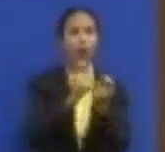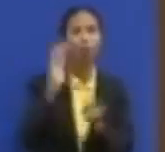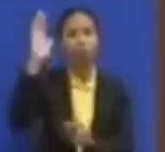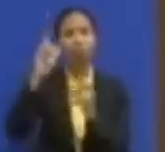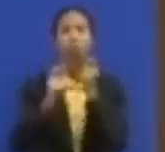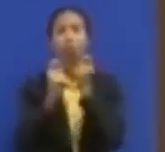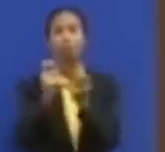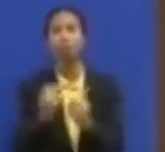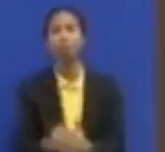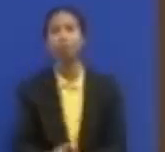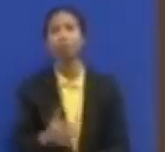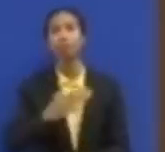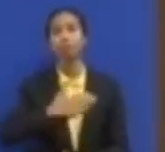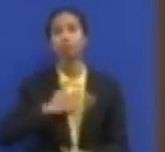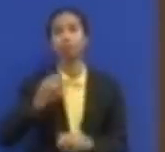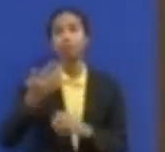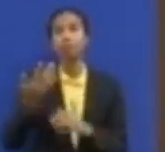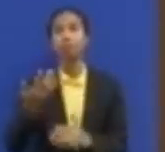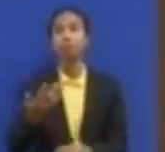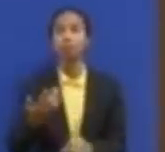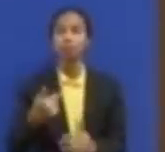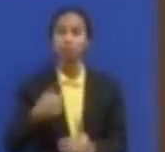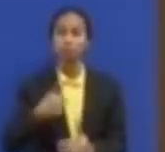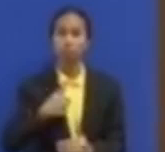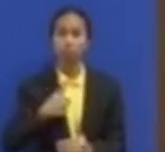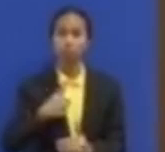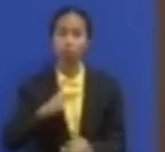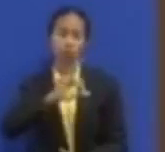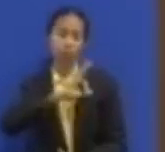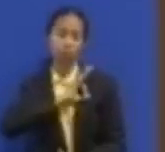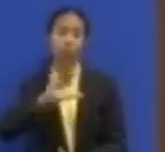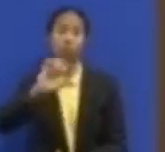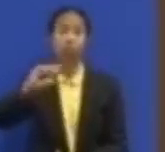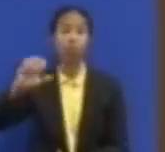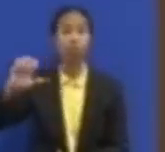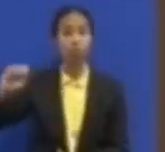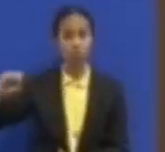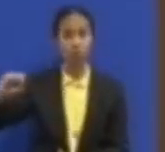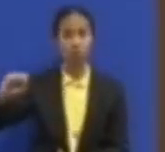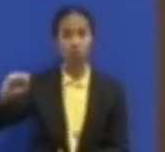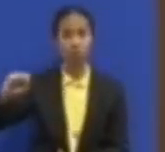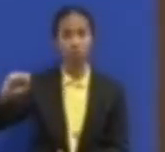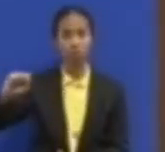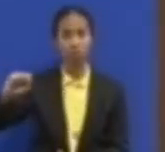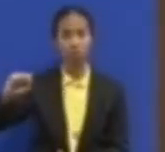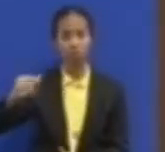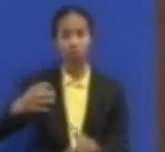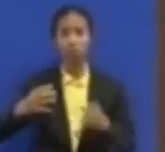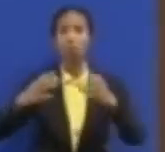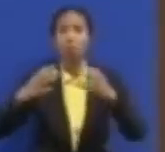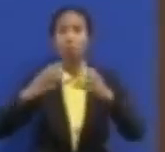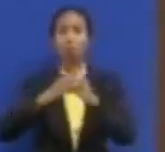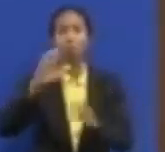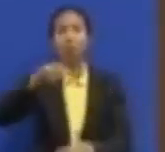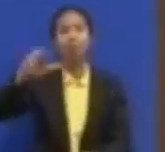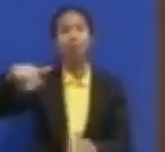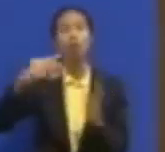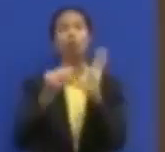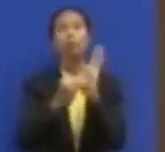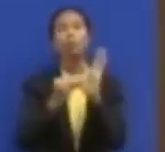กับผมประเดิมชัยบุญช่วยเหลือสมาชิกสภาผู้แทนราษฎรพรรคเพื่อไทยกรุงเทพมหาน